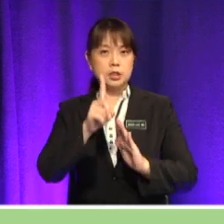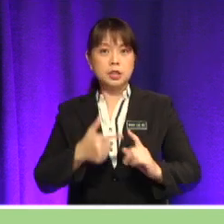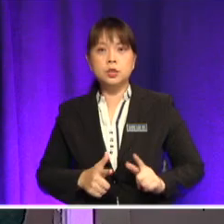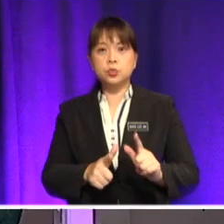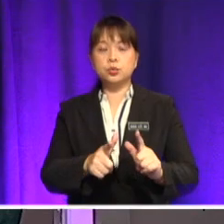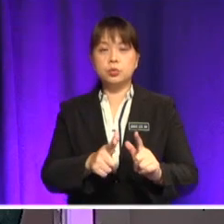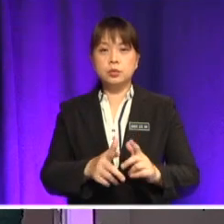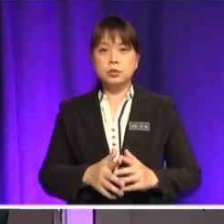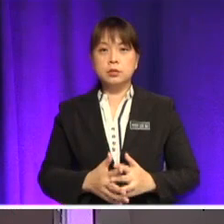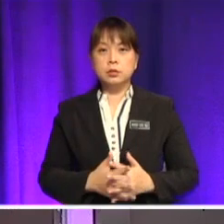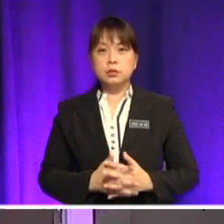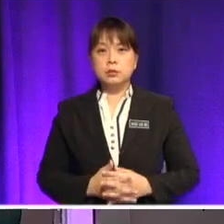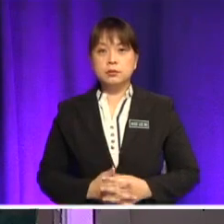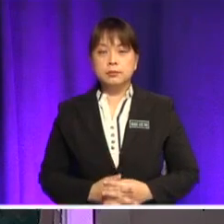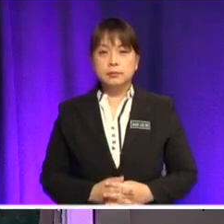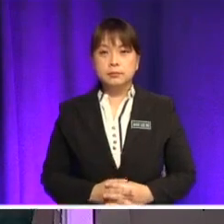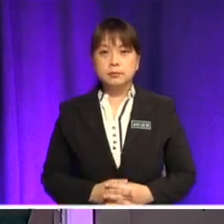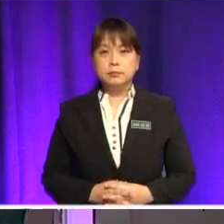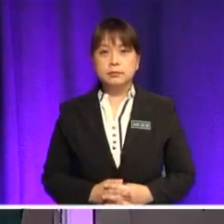kereta kita